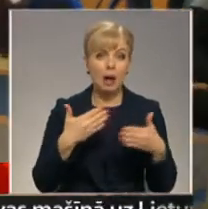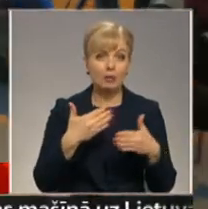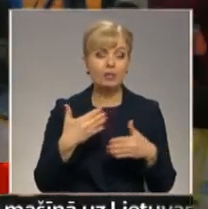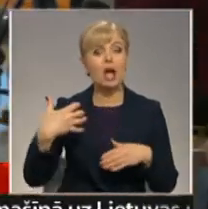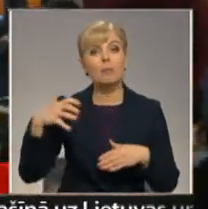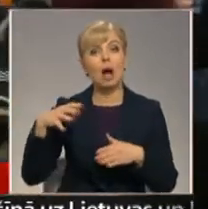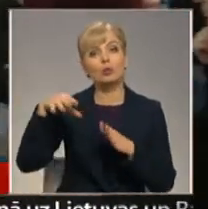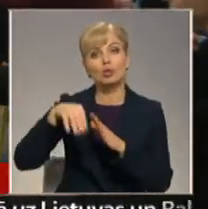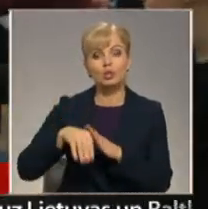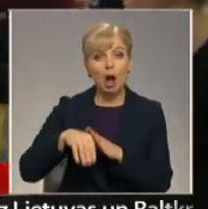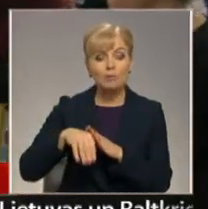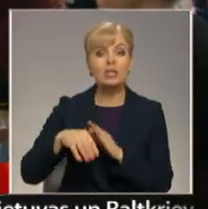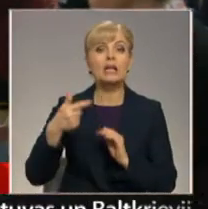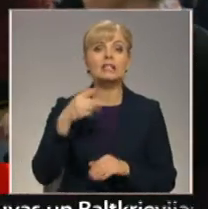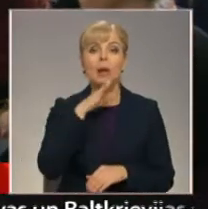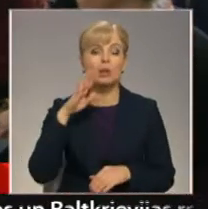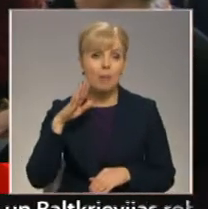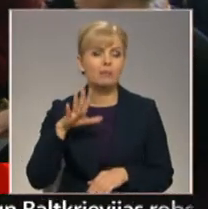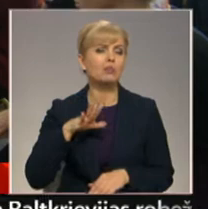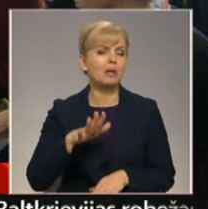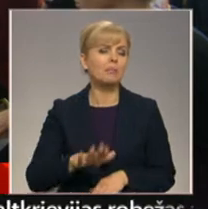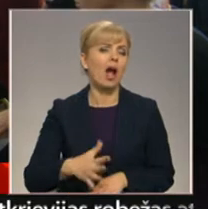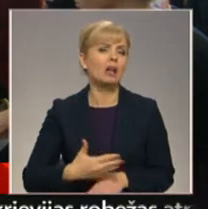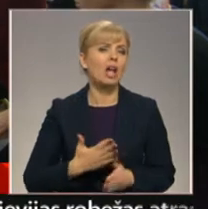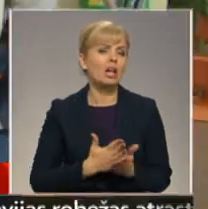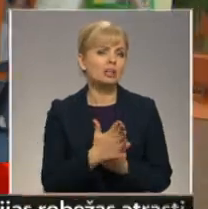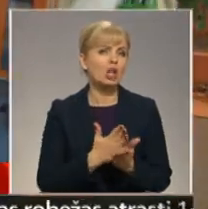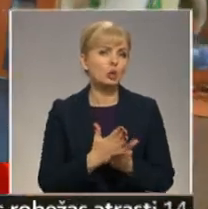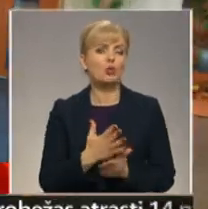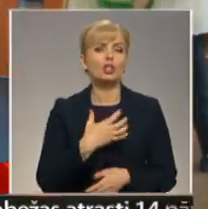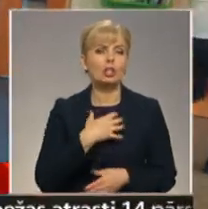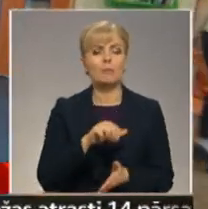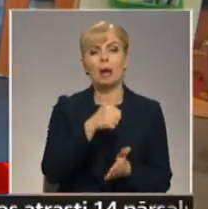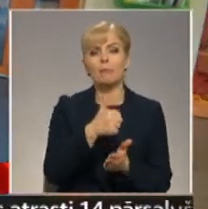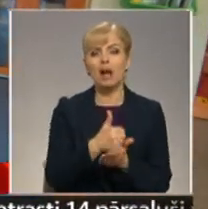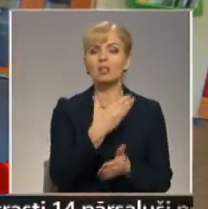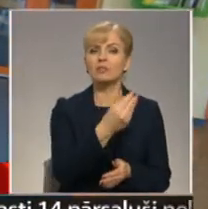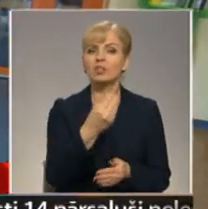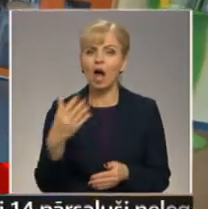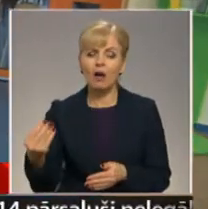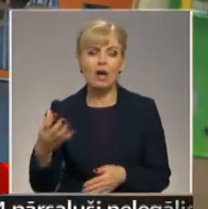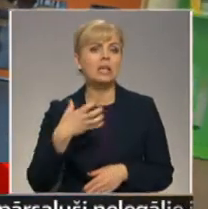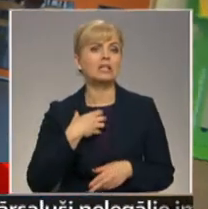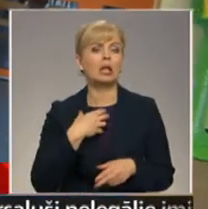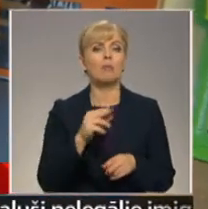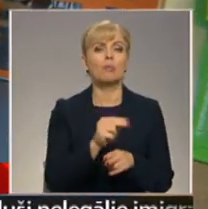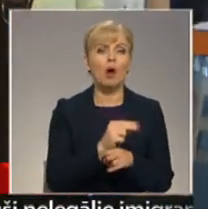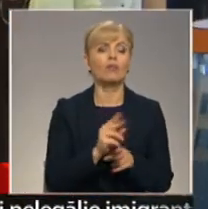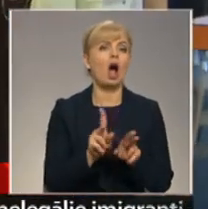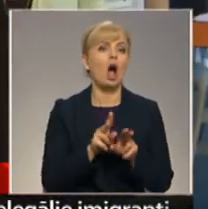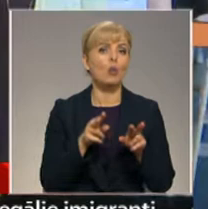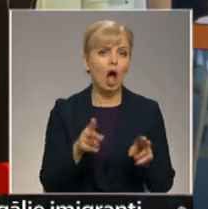ir 7 mammas, kuru bērni ilgi slimojuši. Katru no viņām pārstāv konkrētu slimību profilu, piemēram,